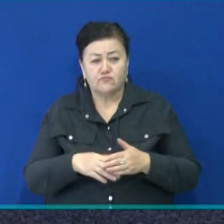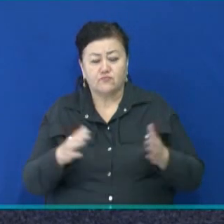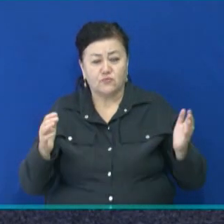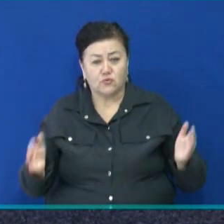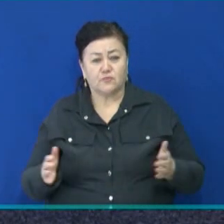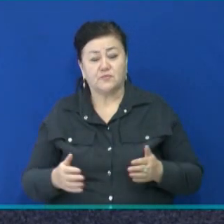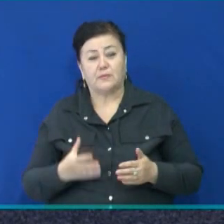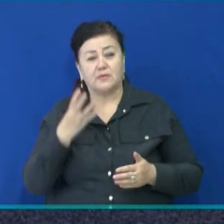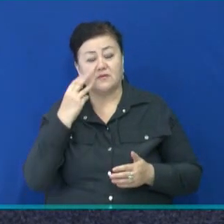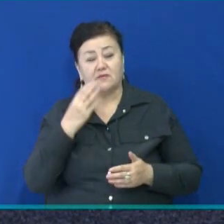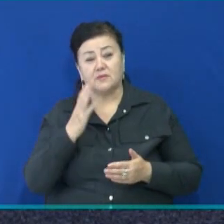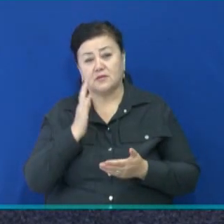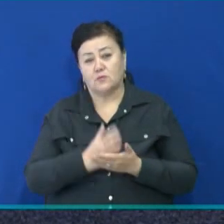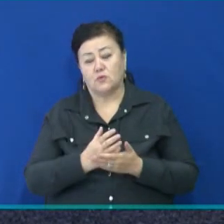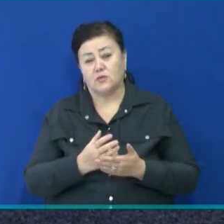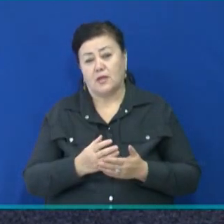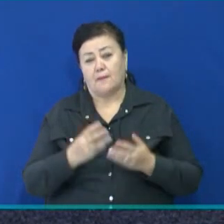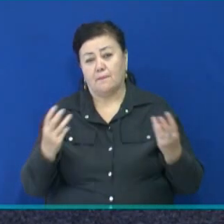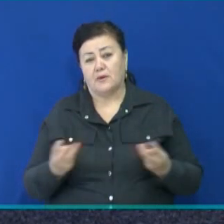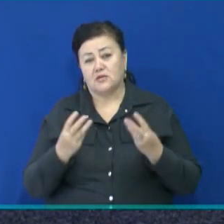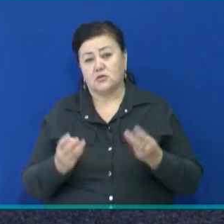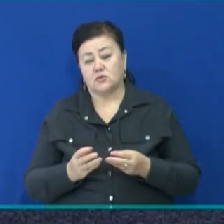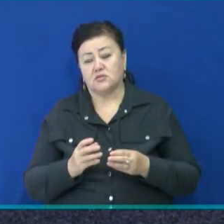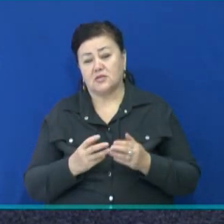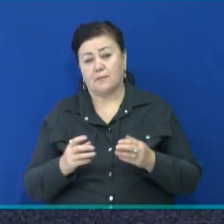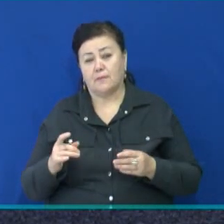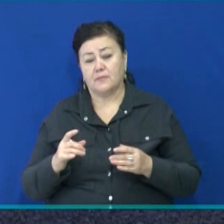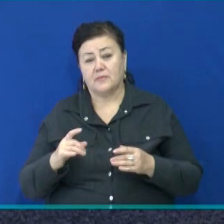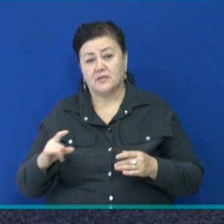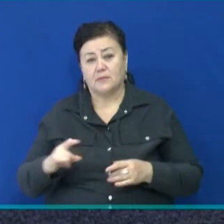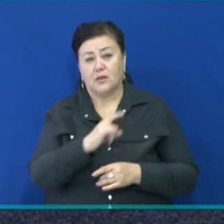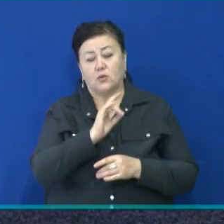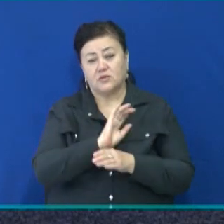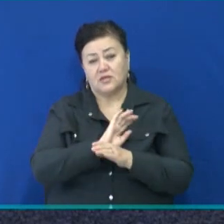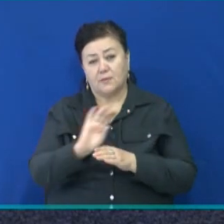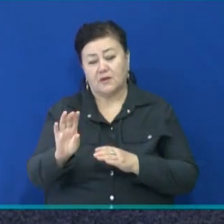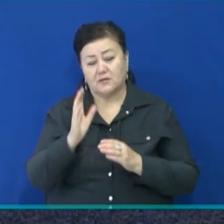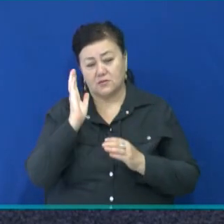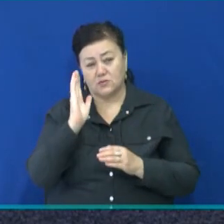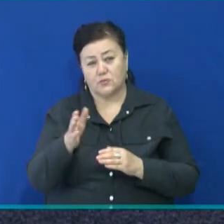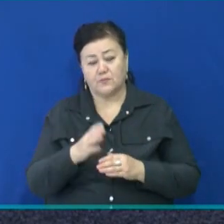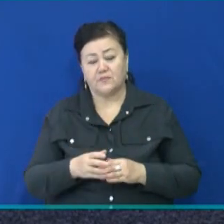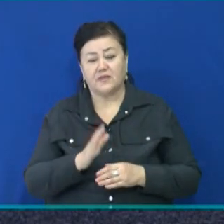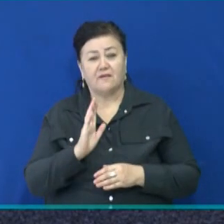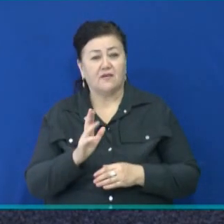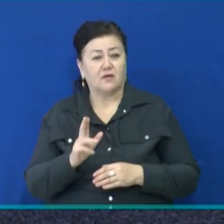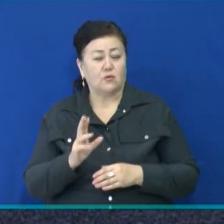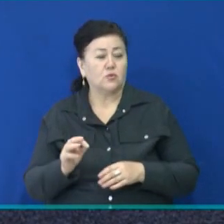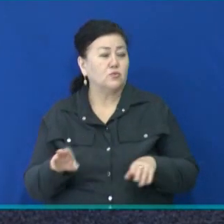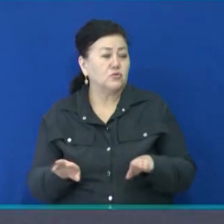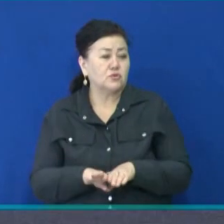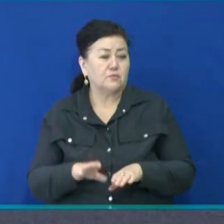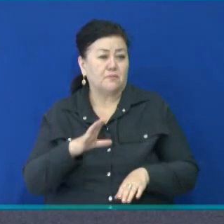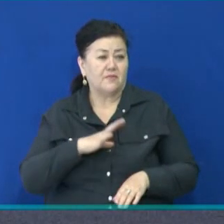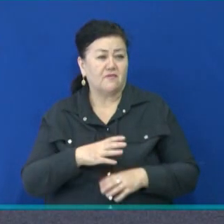Например, если в Алматы произойдет пожар, то самолет отправится туда. В Восточно-Казахстанской области тоже часто случаются пожары. Конечно, я не говорю,